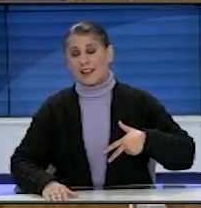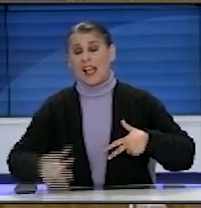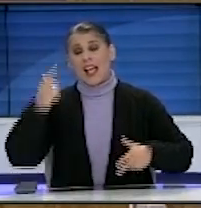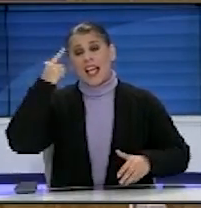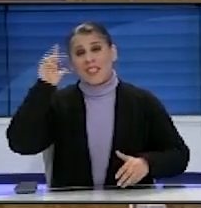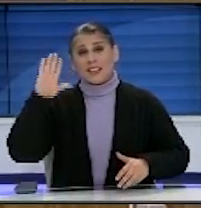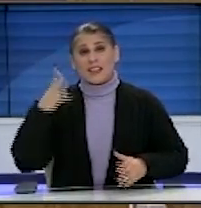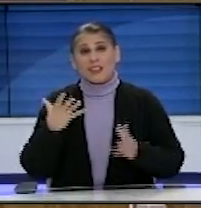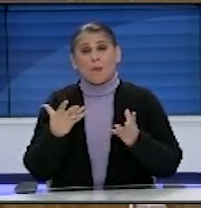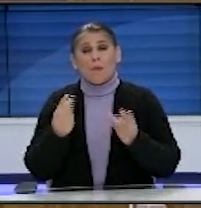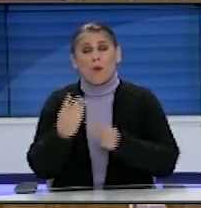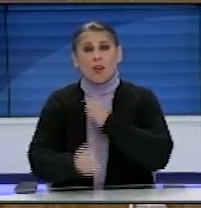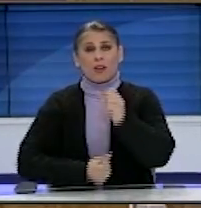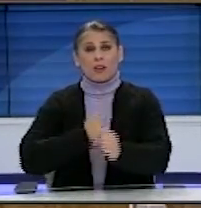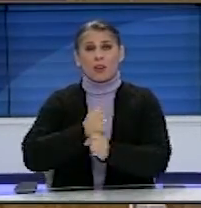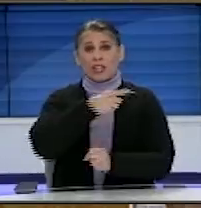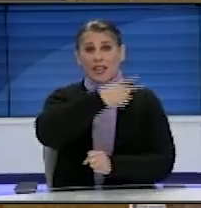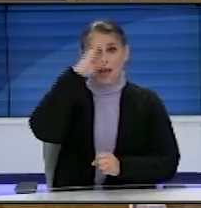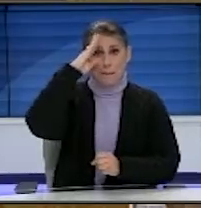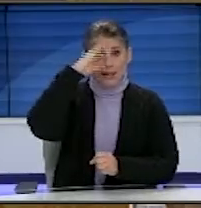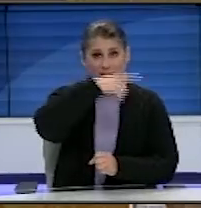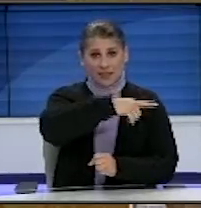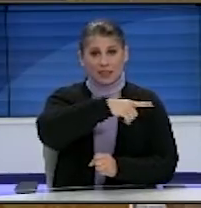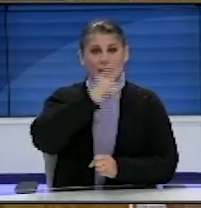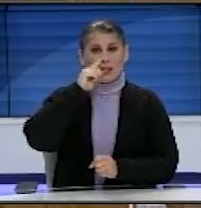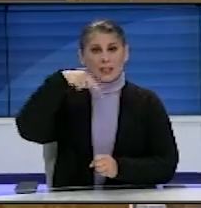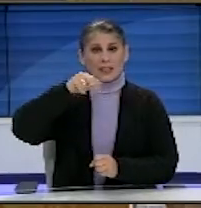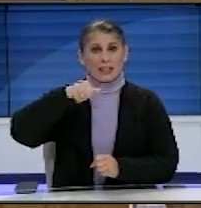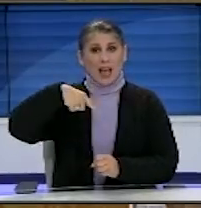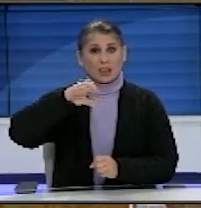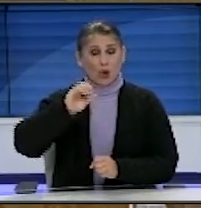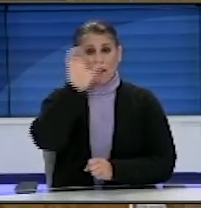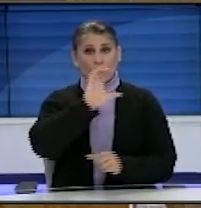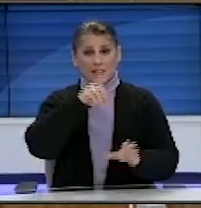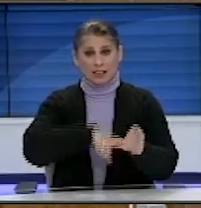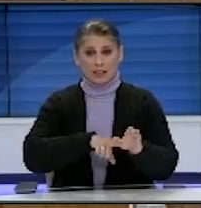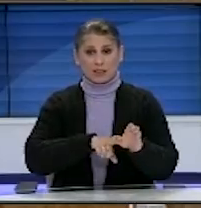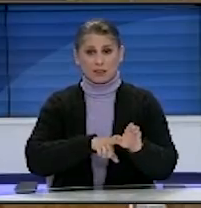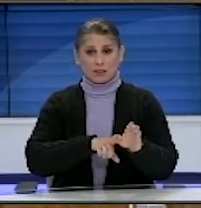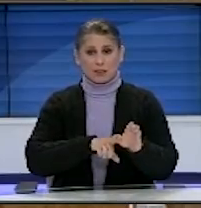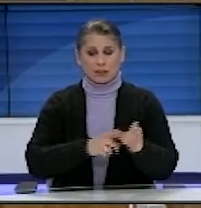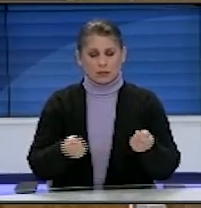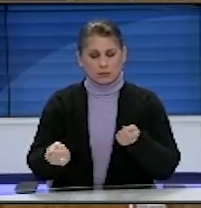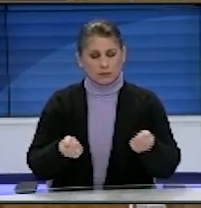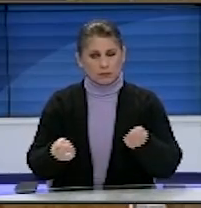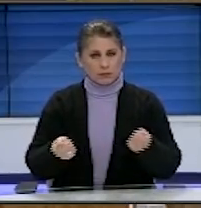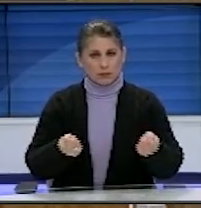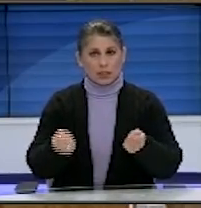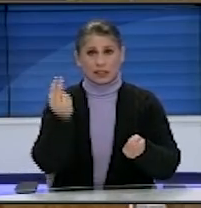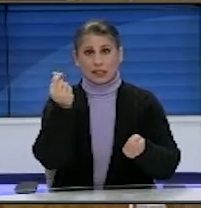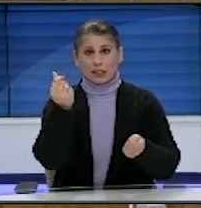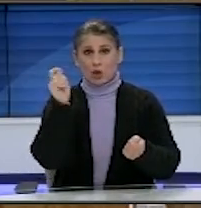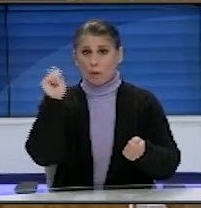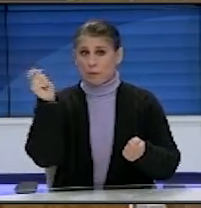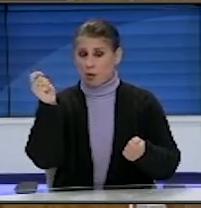ξέρετε ότι εδώ και χρόνια οι Ηνωμένες Πολιτείες Αμερικής, το ΝΑΤΟ, η Ευρωπαϊκή Ένωση μεθοδεύουν και προωθούν την